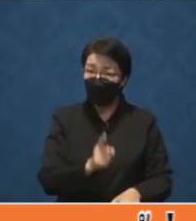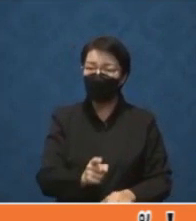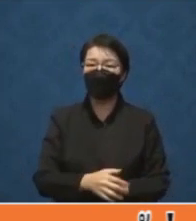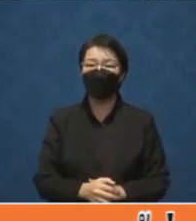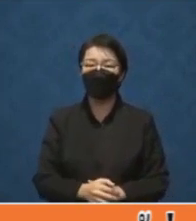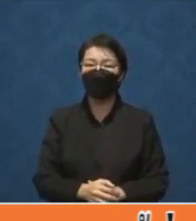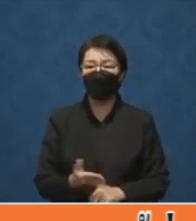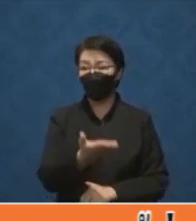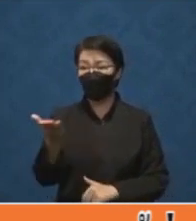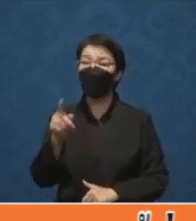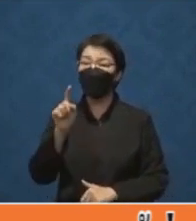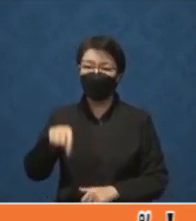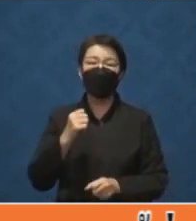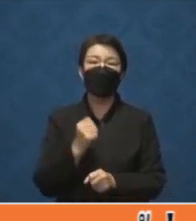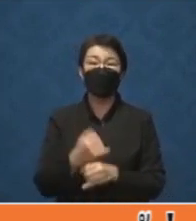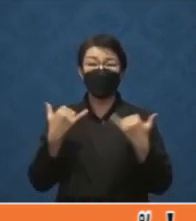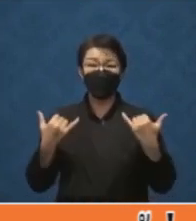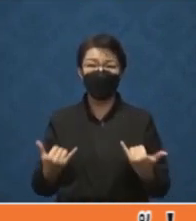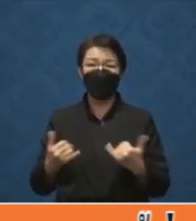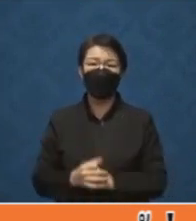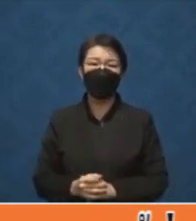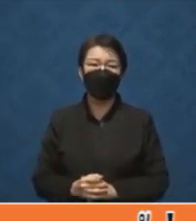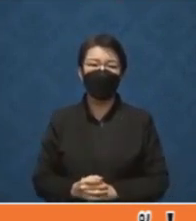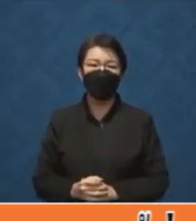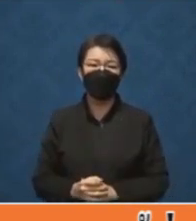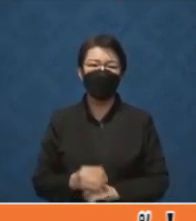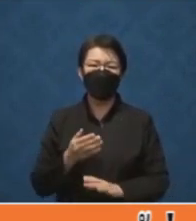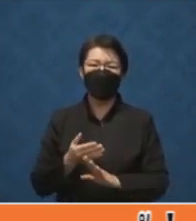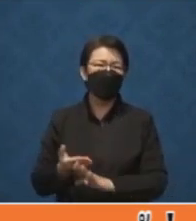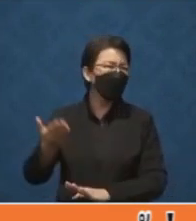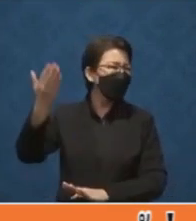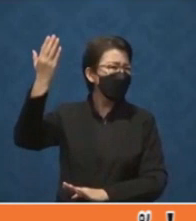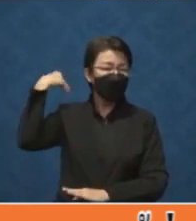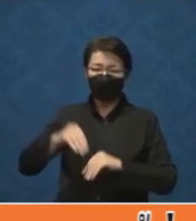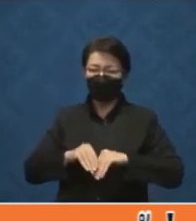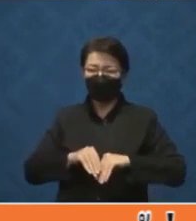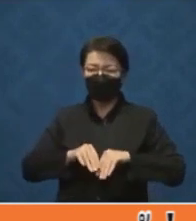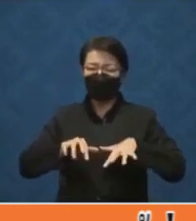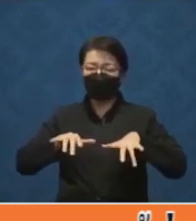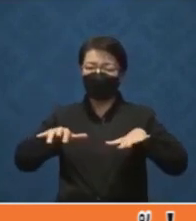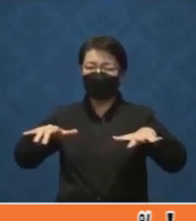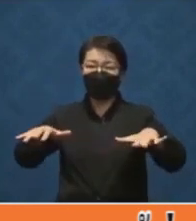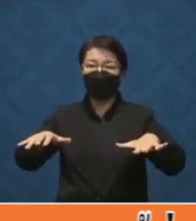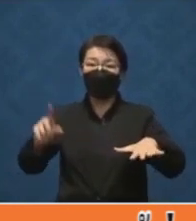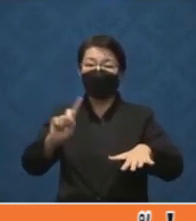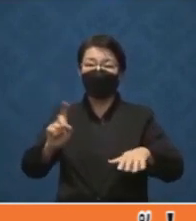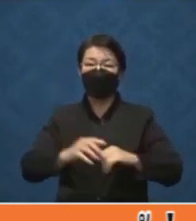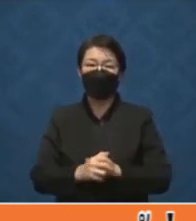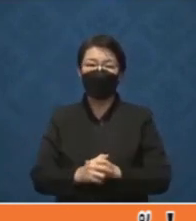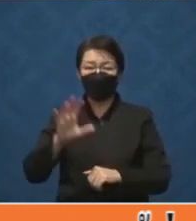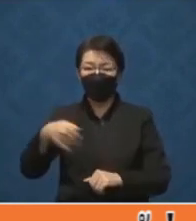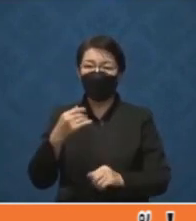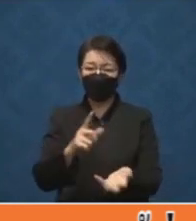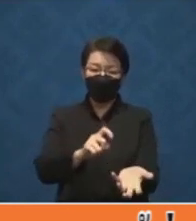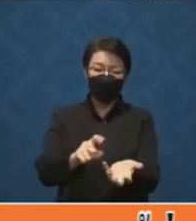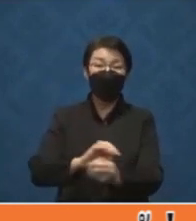งที่ท่านต้องทำในวันนี้ในวันนั้นนะครับที่มีการแพร่ระบาดเนี่ยคือการเอาเจลเอาหน้ากาก